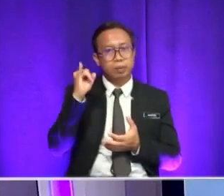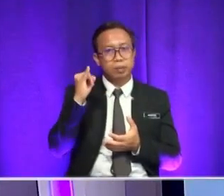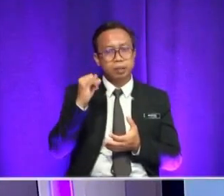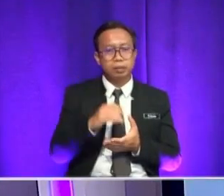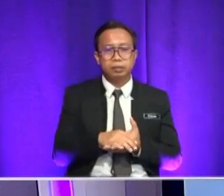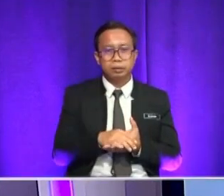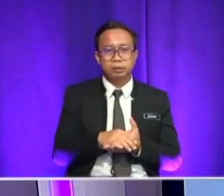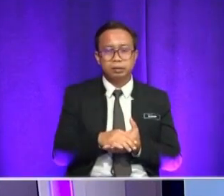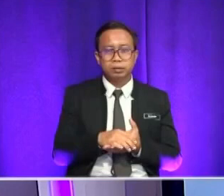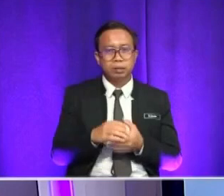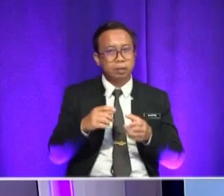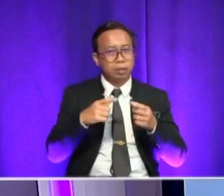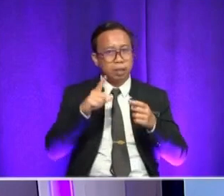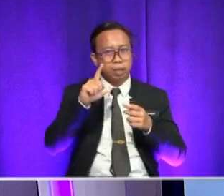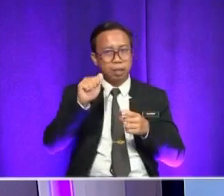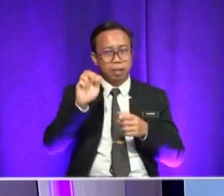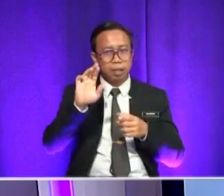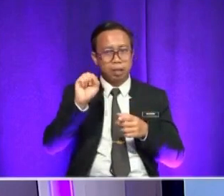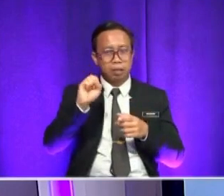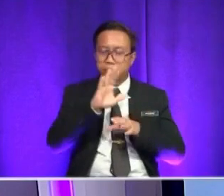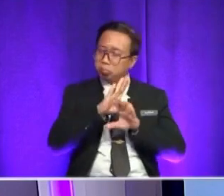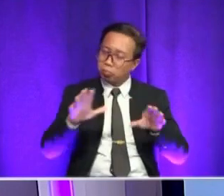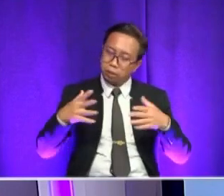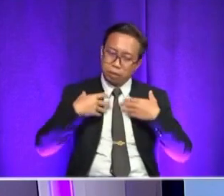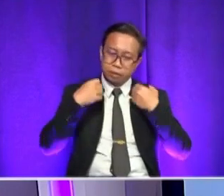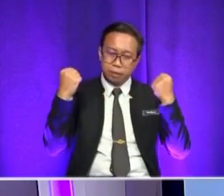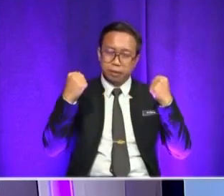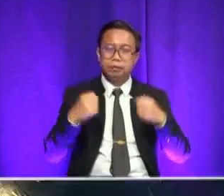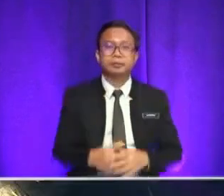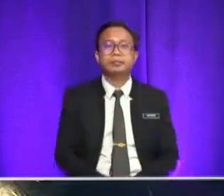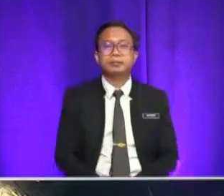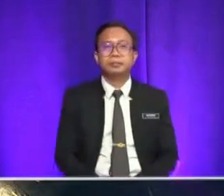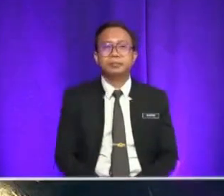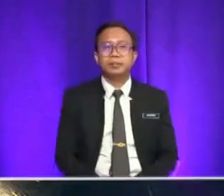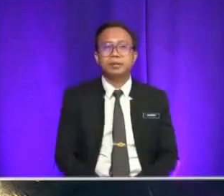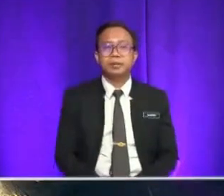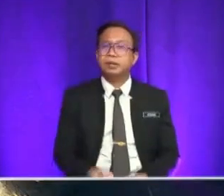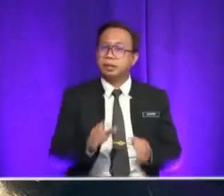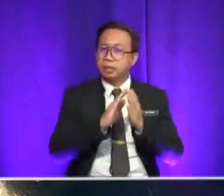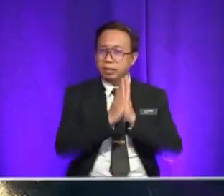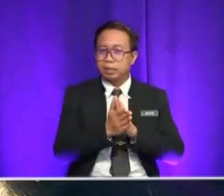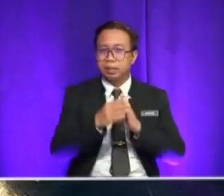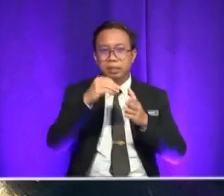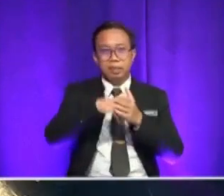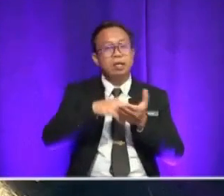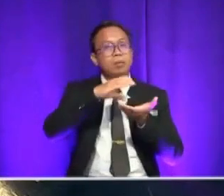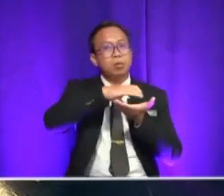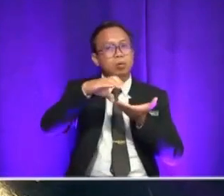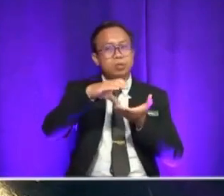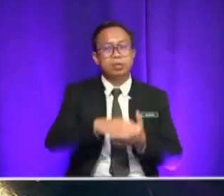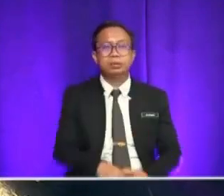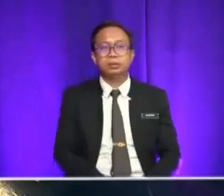lah. Jadi laras suhu tu sihat ke tak? Tak sihat. Okey. Jadi laras suhu tu dalam keadaan rosak.